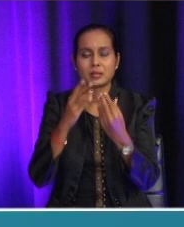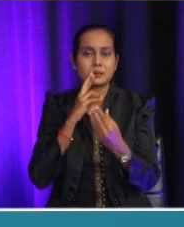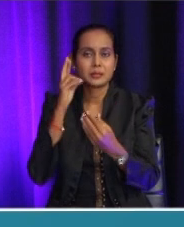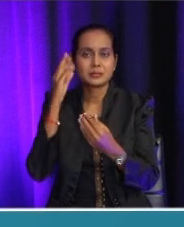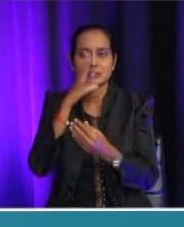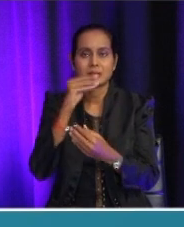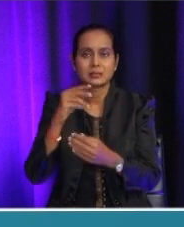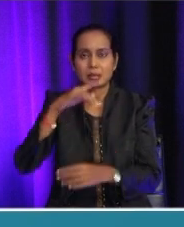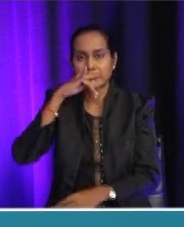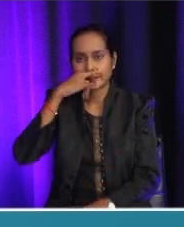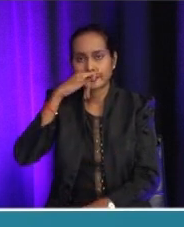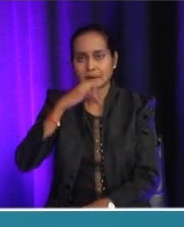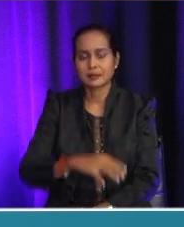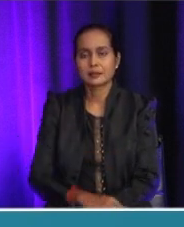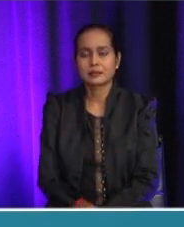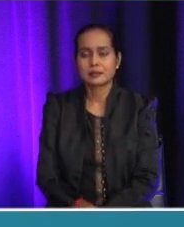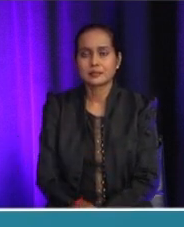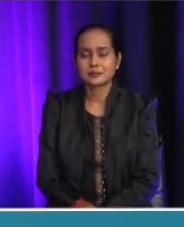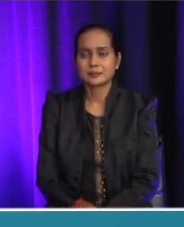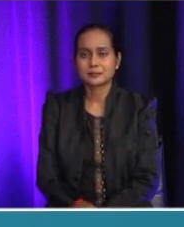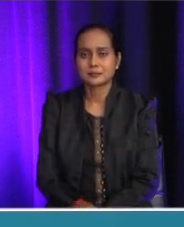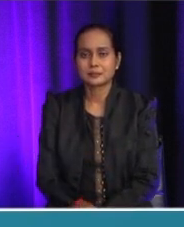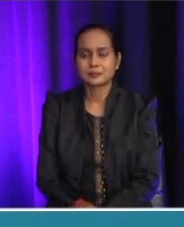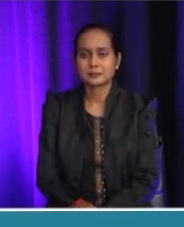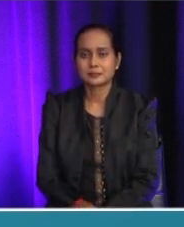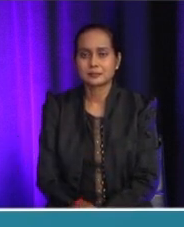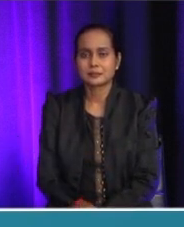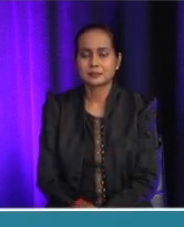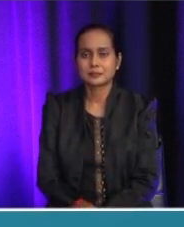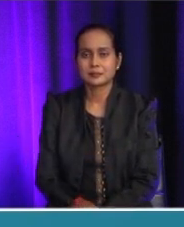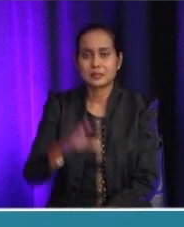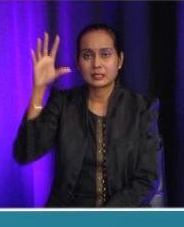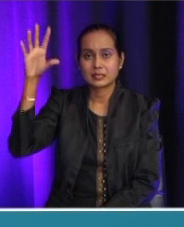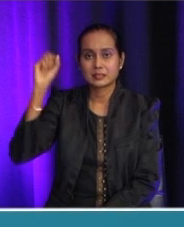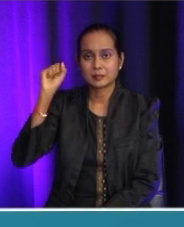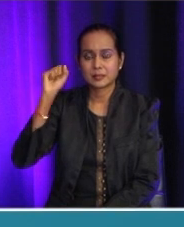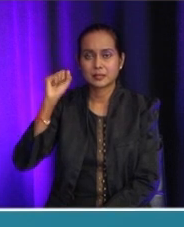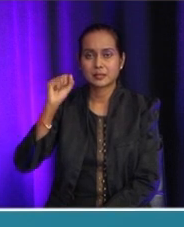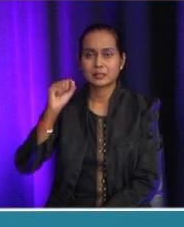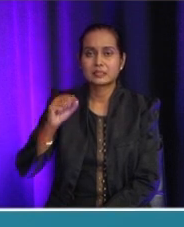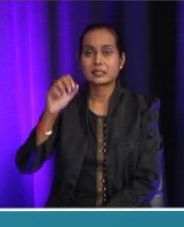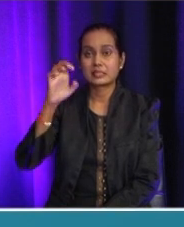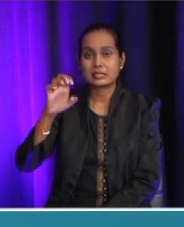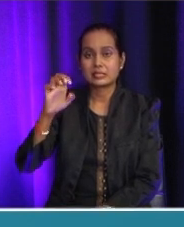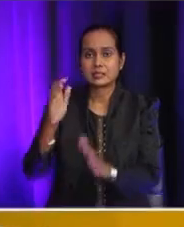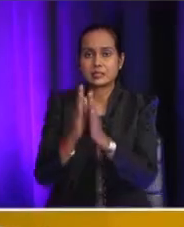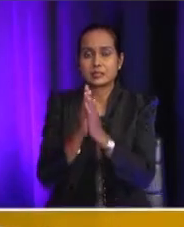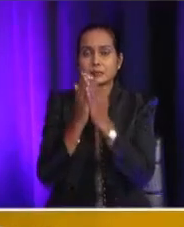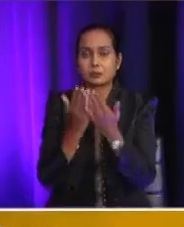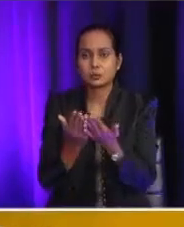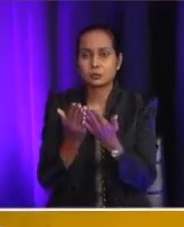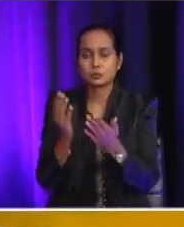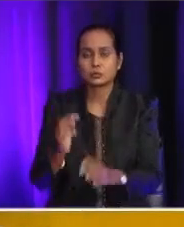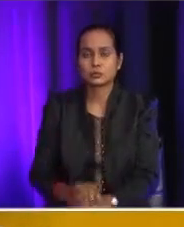ya. Dan dekat sini kalau Akmal tengok ya, capaian digital atau e-buku pada masa kini ya, pada masa